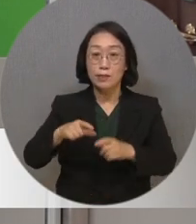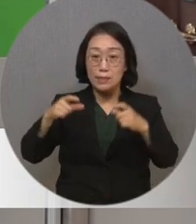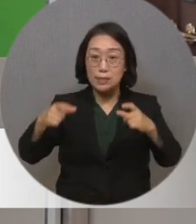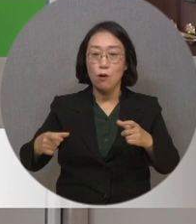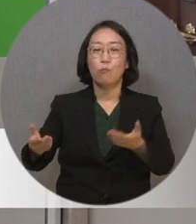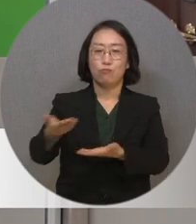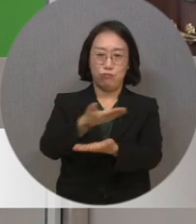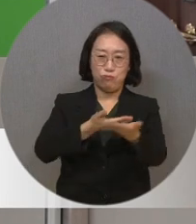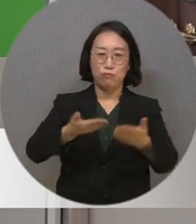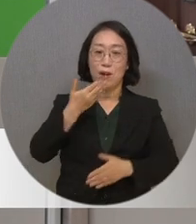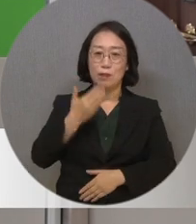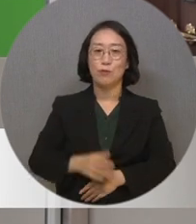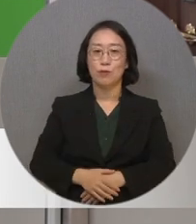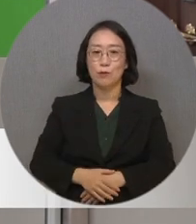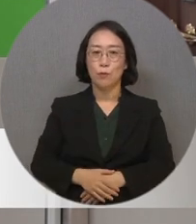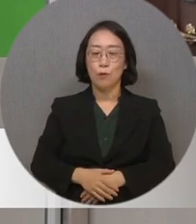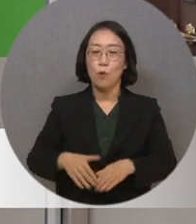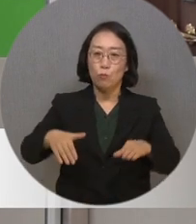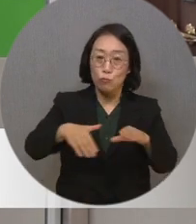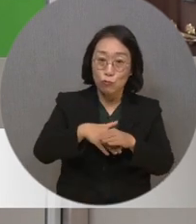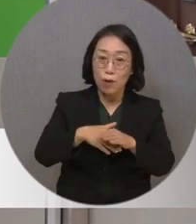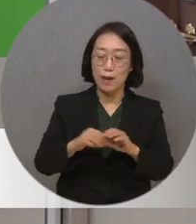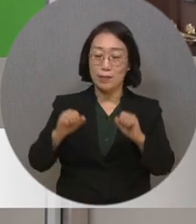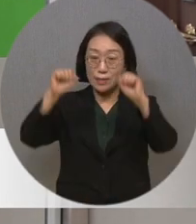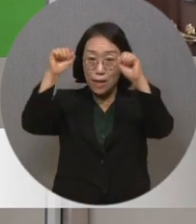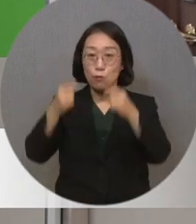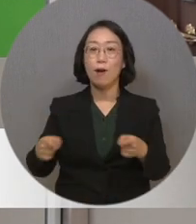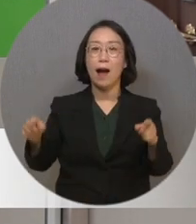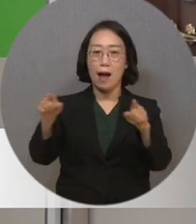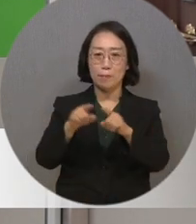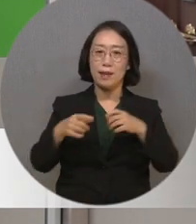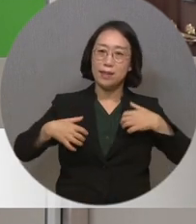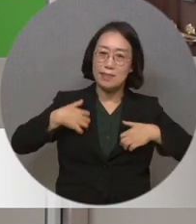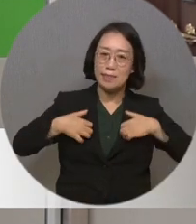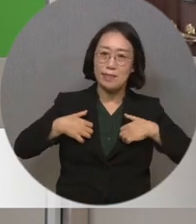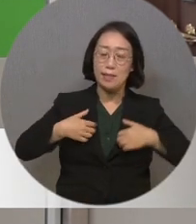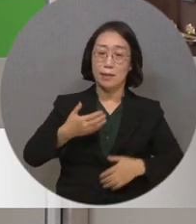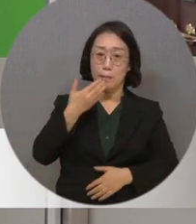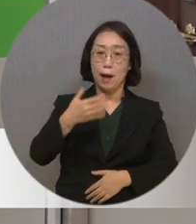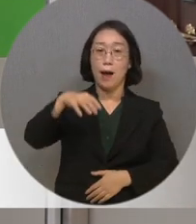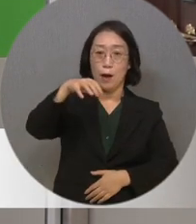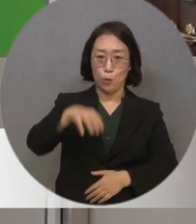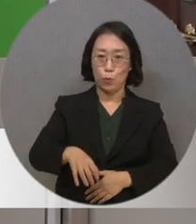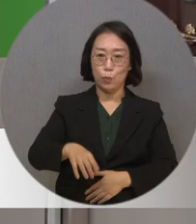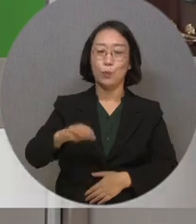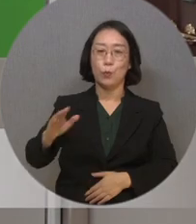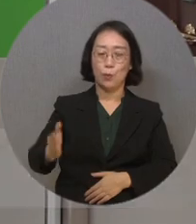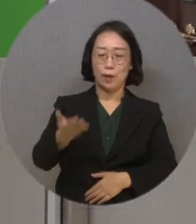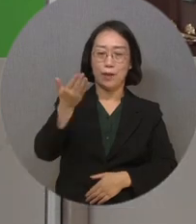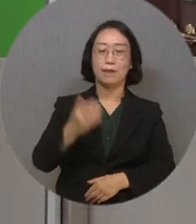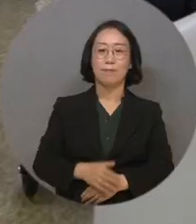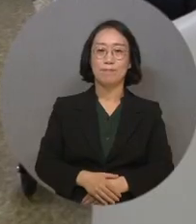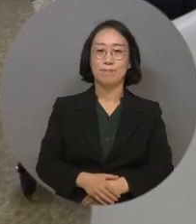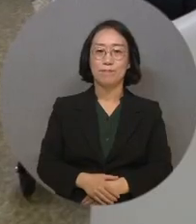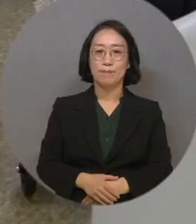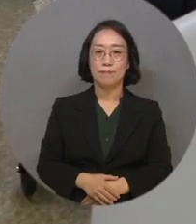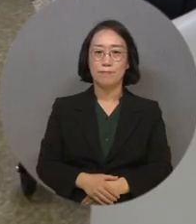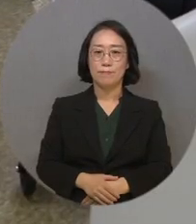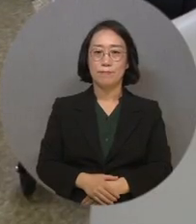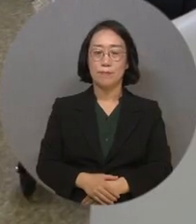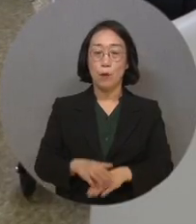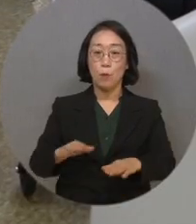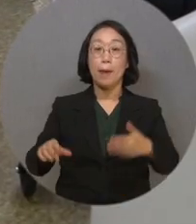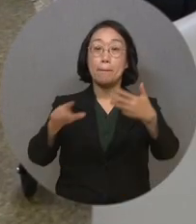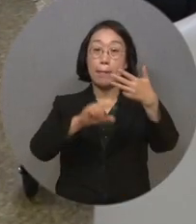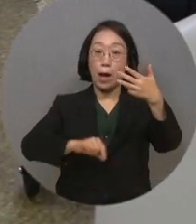공간이 될뿐만 아니라 문화와 체육을 함께 즐길 수 있는 공간이 될 것입니다 전남은 올해